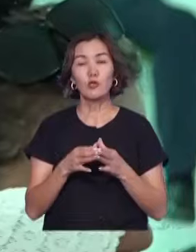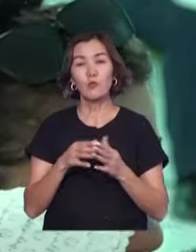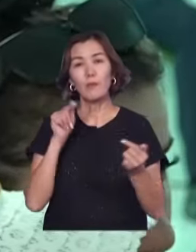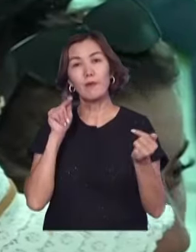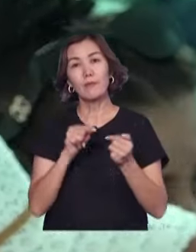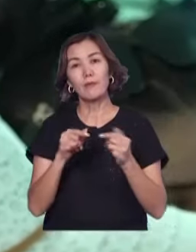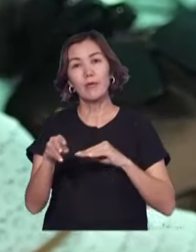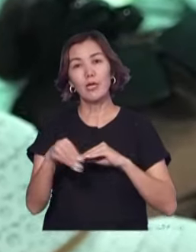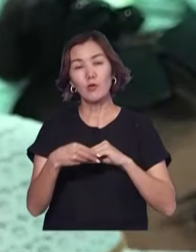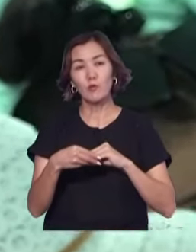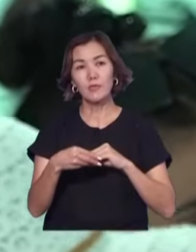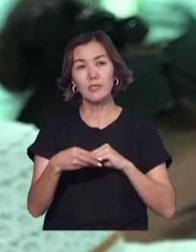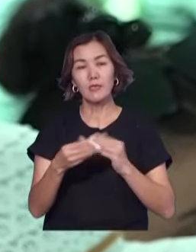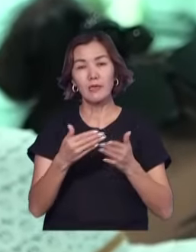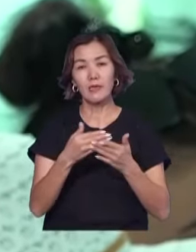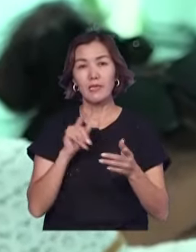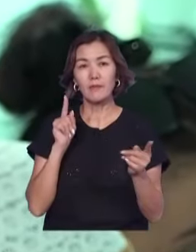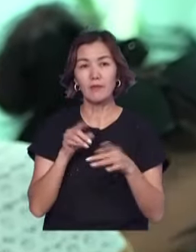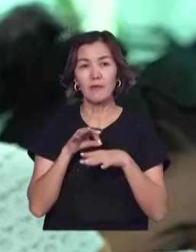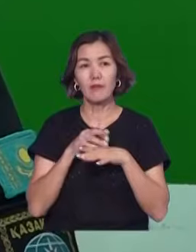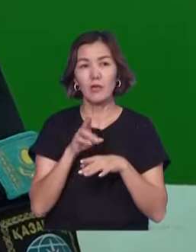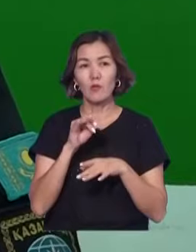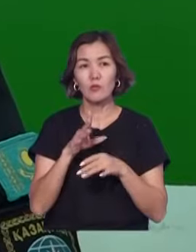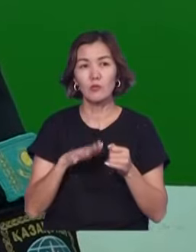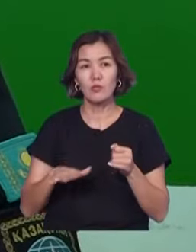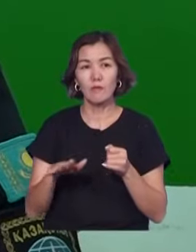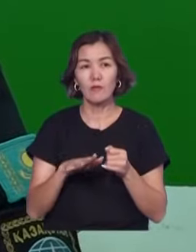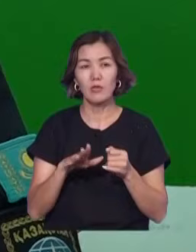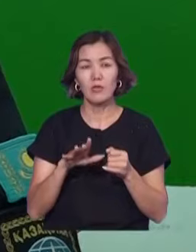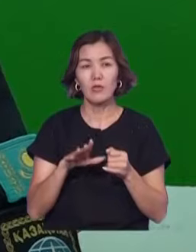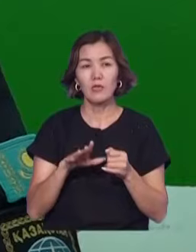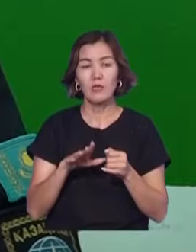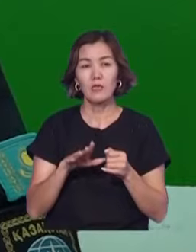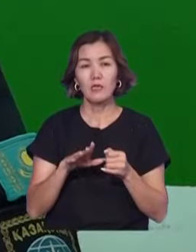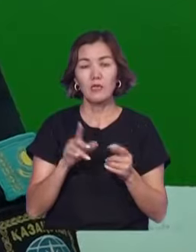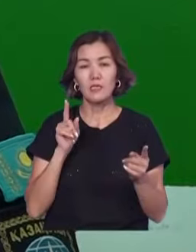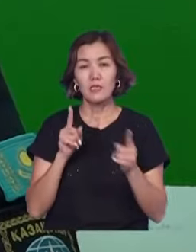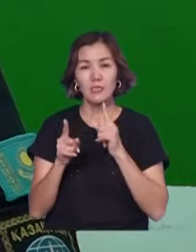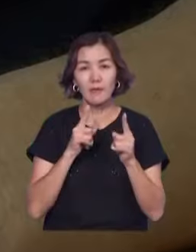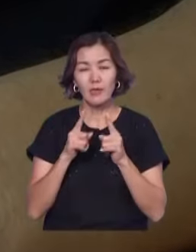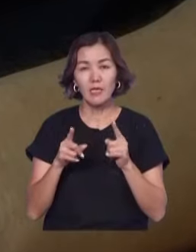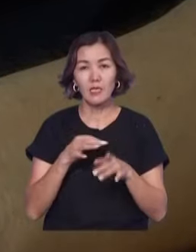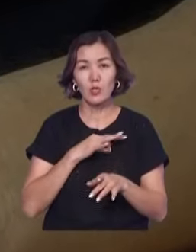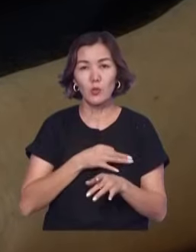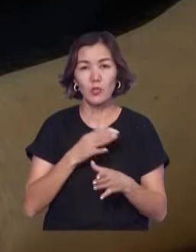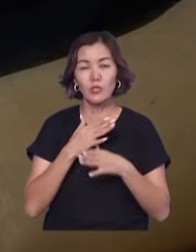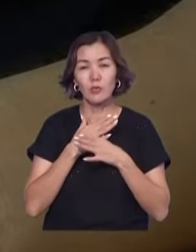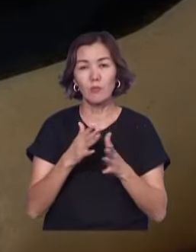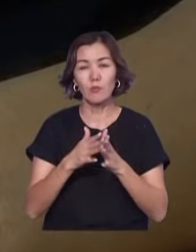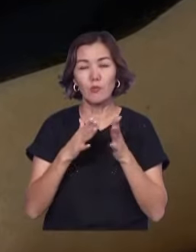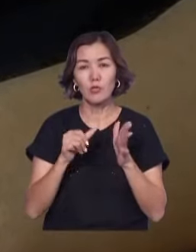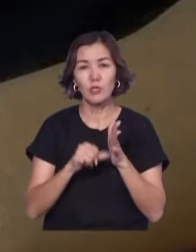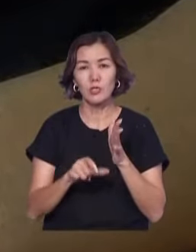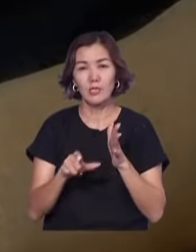коррупцией области ЖТСУ ранее провела встречи с жителями Коксуйского и Искитинского районов. В ходе таких собраний юридическую помощь получили более